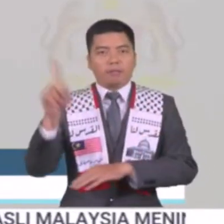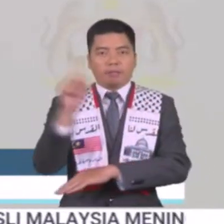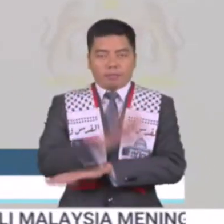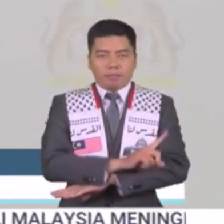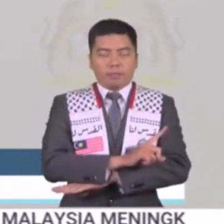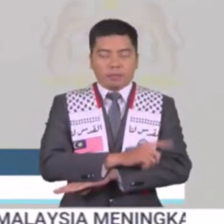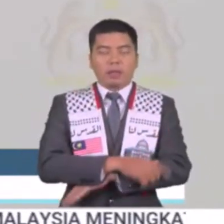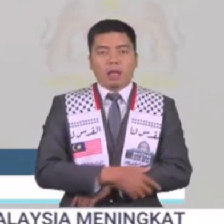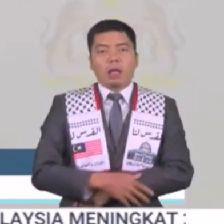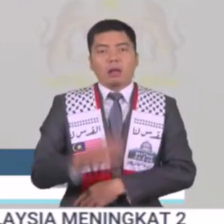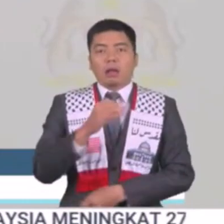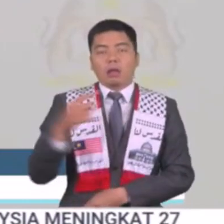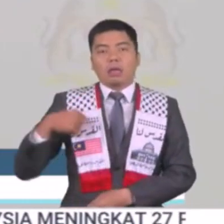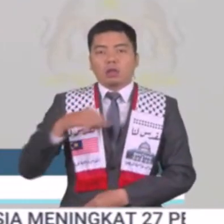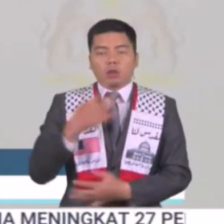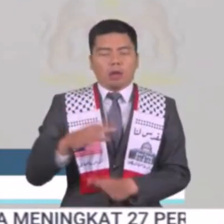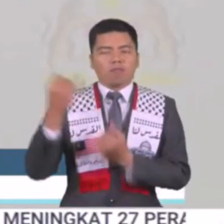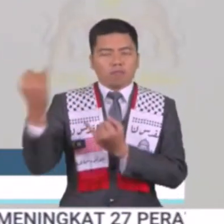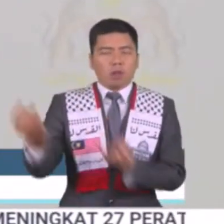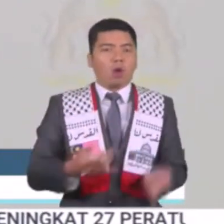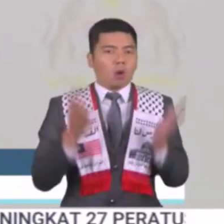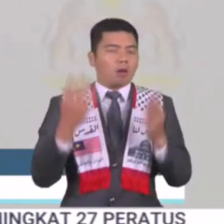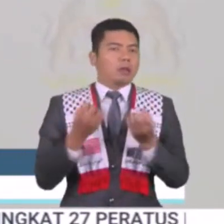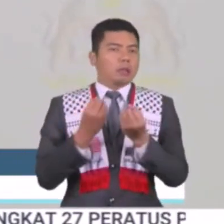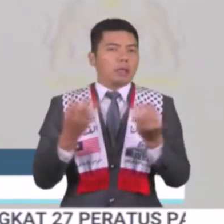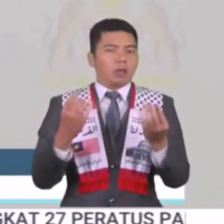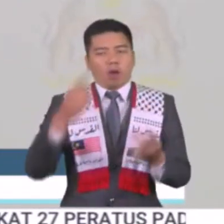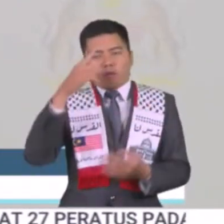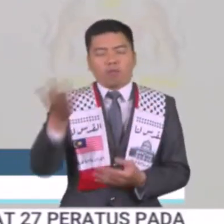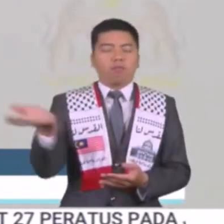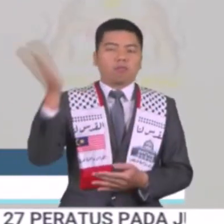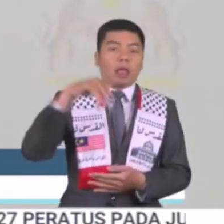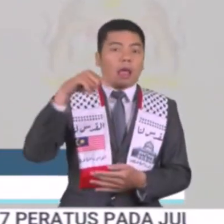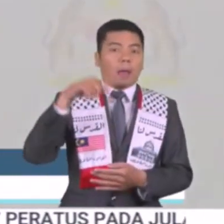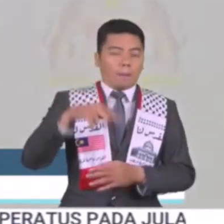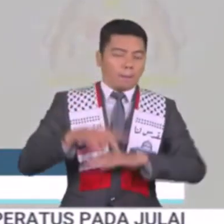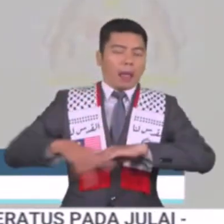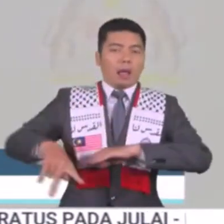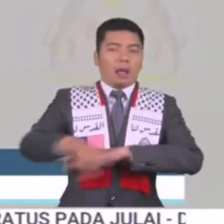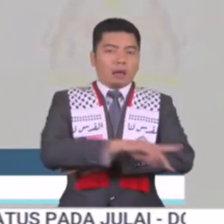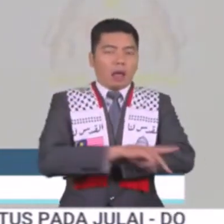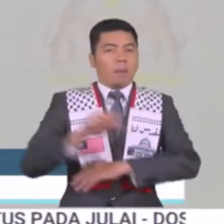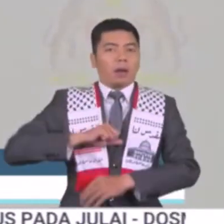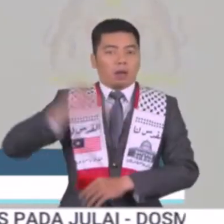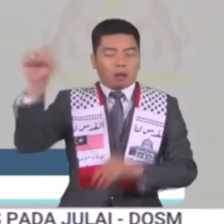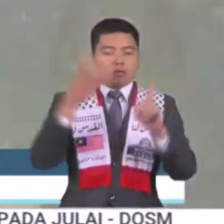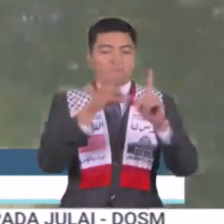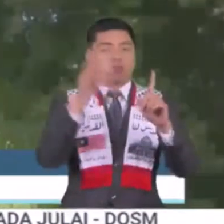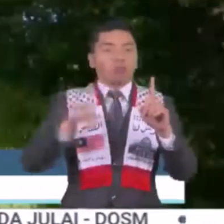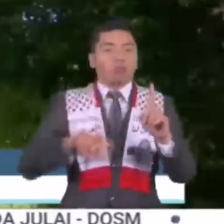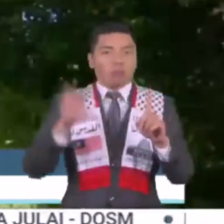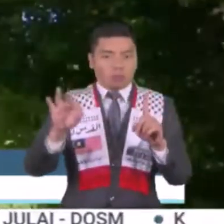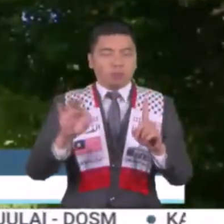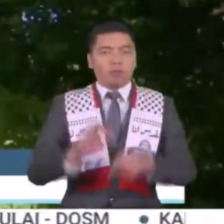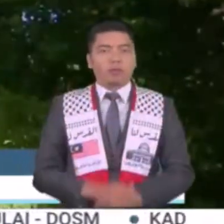ini. Jadi kita jemput orang ramai untuk datang beramai-ramai ke Padang Merdeka pada 16 September.